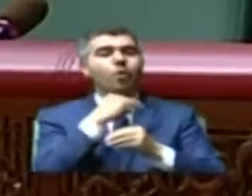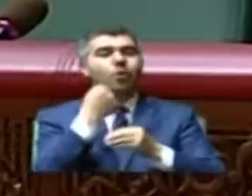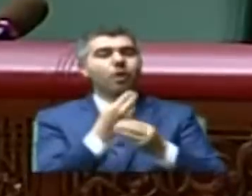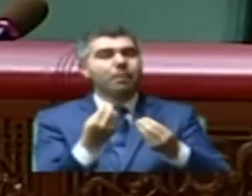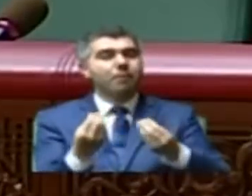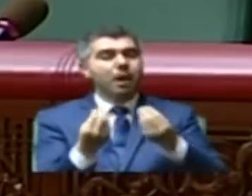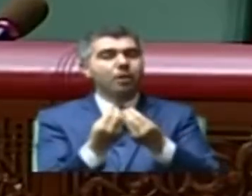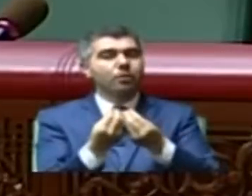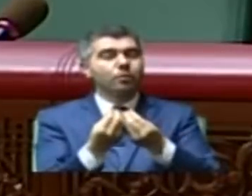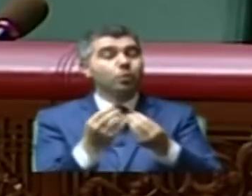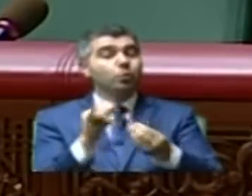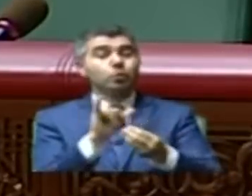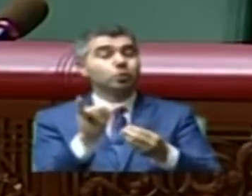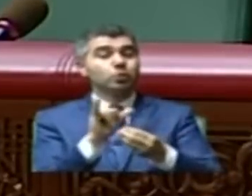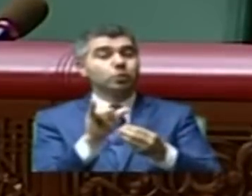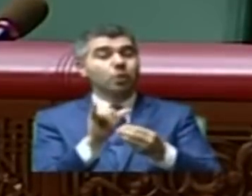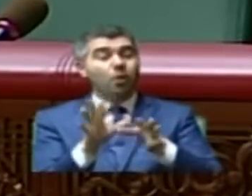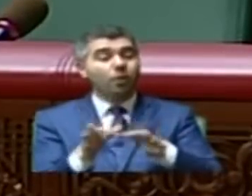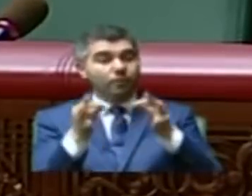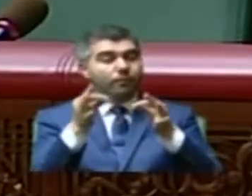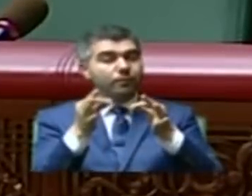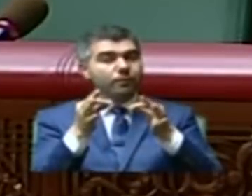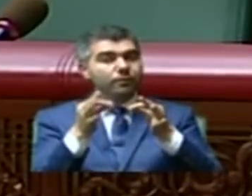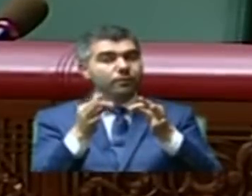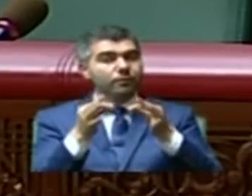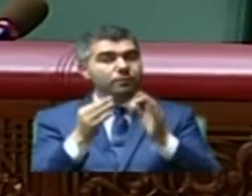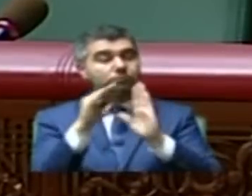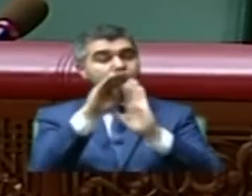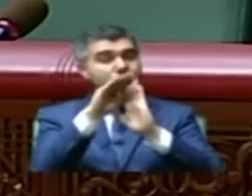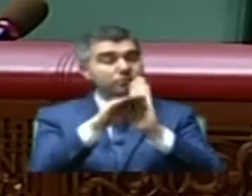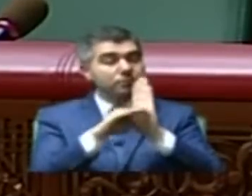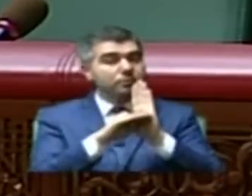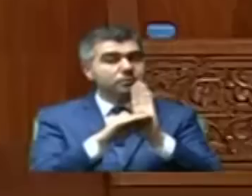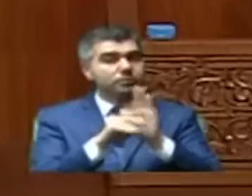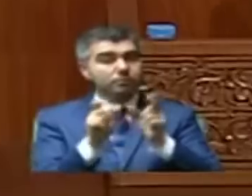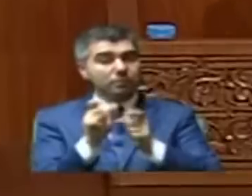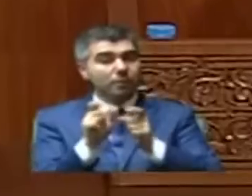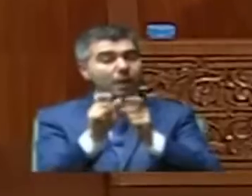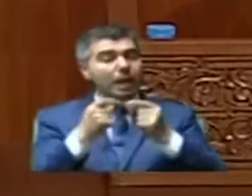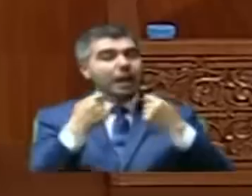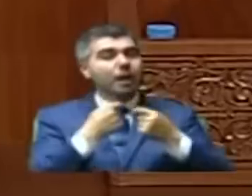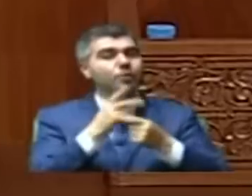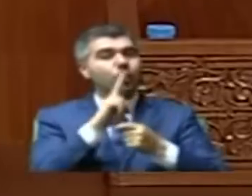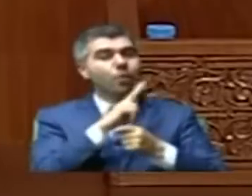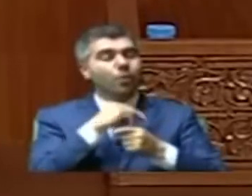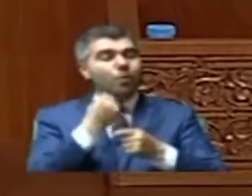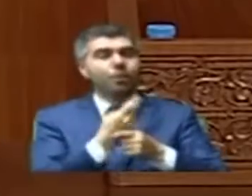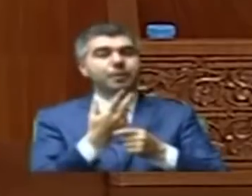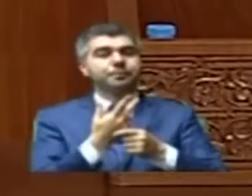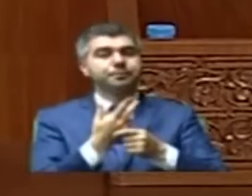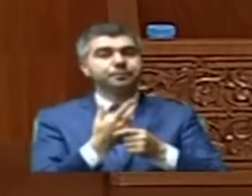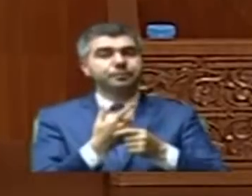اشنو وهناك لجنه اللي ك تنسق وكتب لدى رئاسه الحكومه واللجنه واللجنه